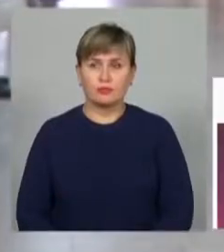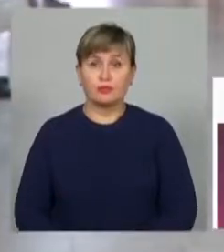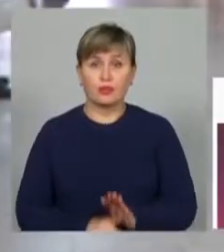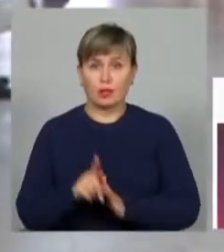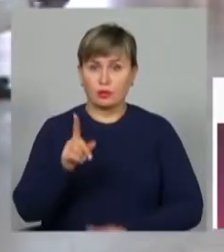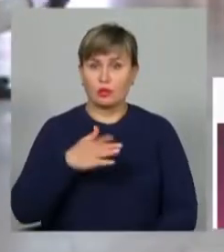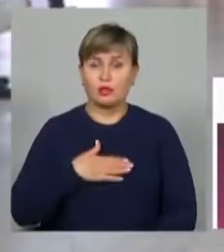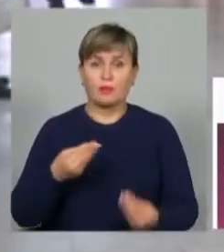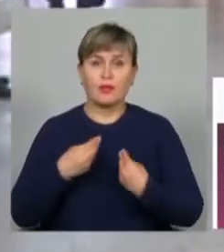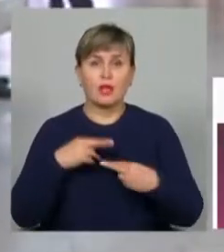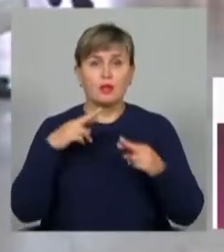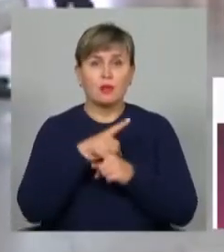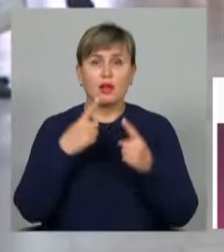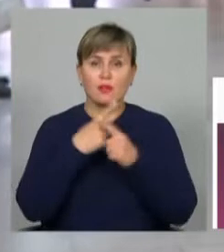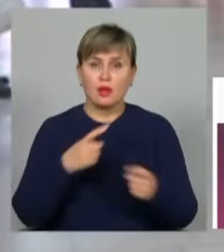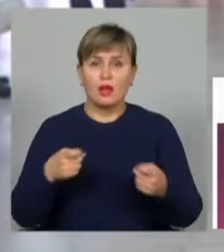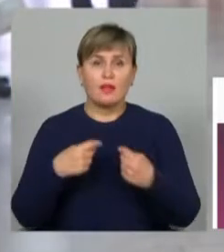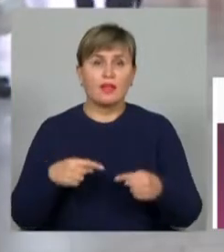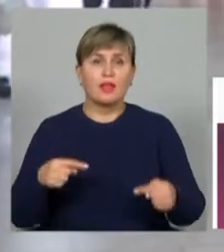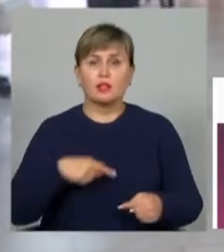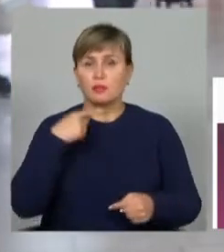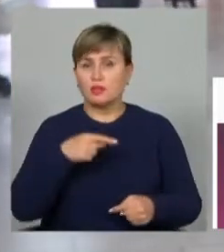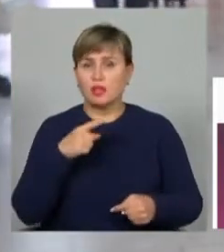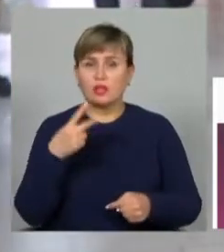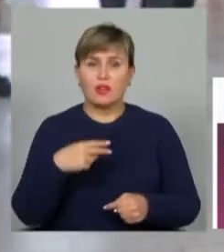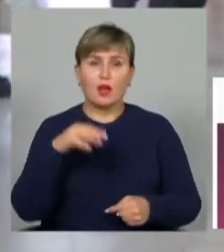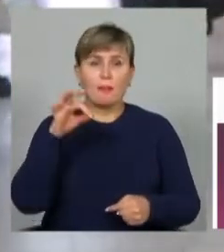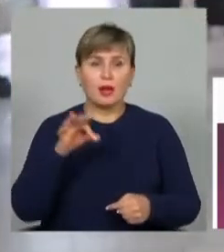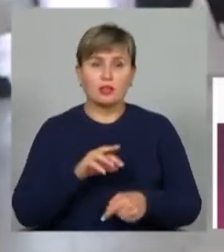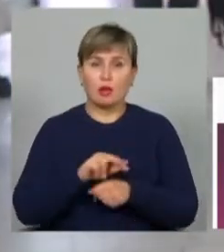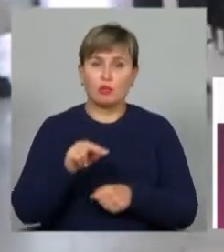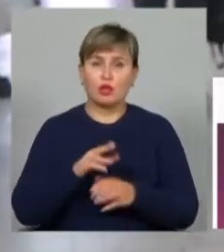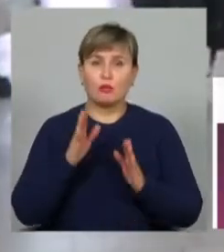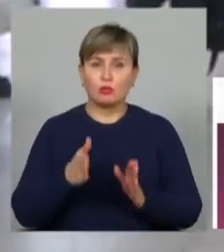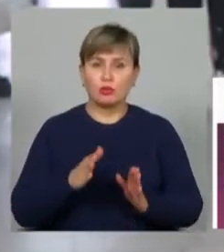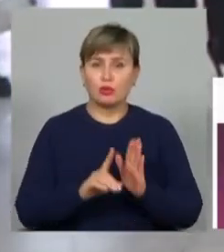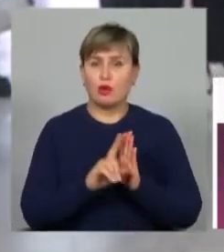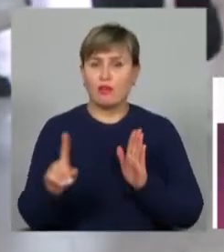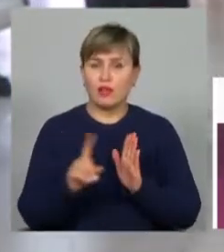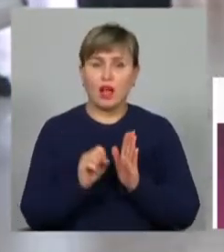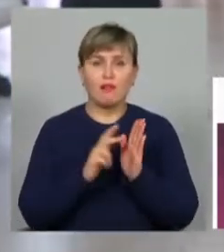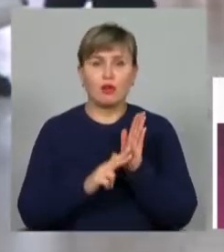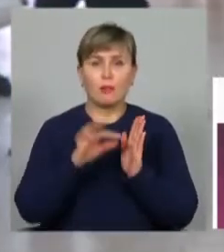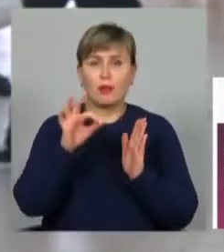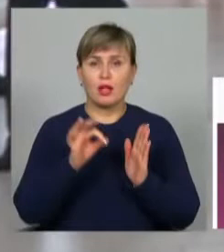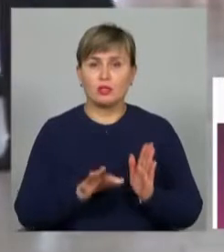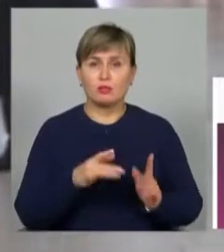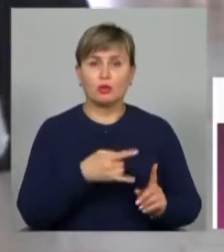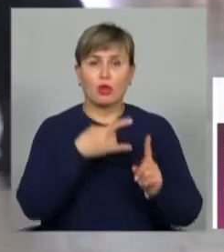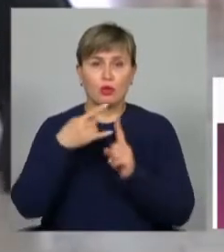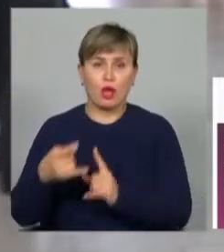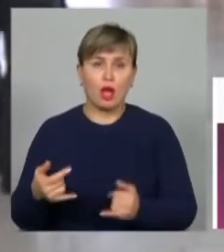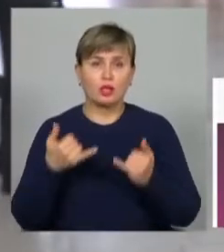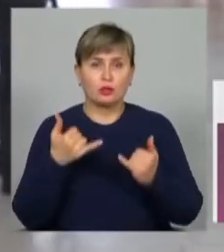Изначально они нам дали неправильную информацию. Некоторым сказали, что 20% обучения будет в офлайн формате, а 80% онлайн. Сейчас